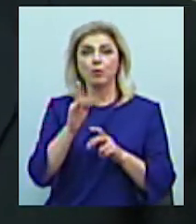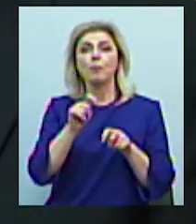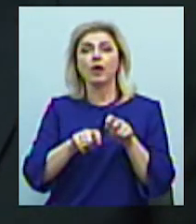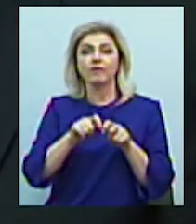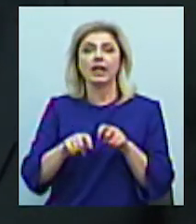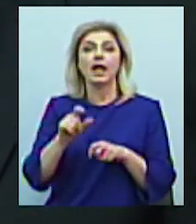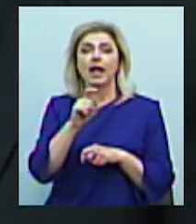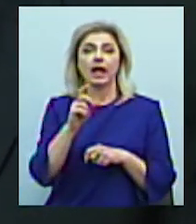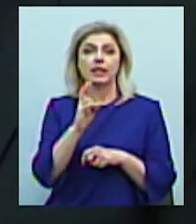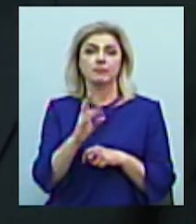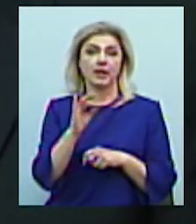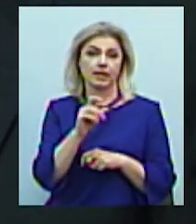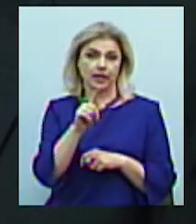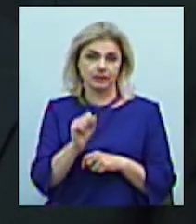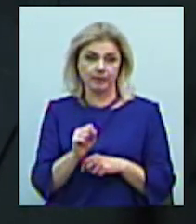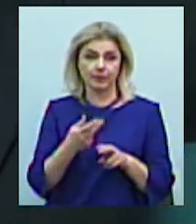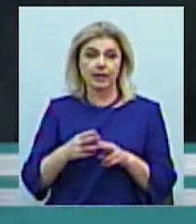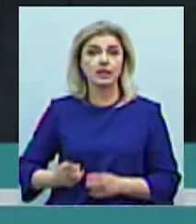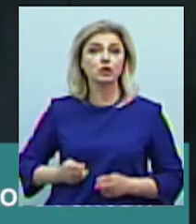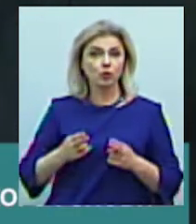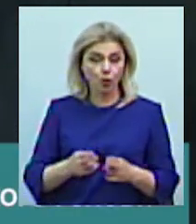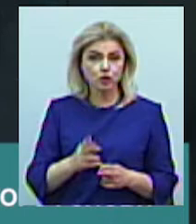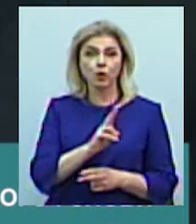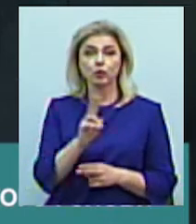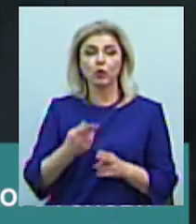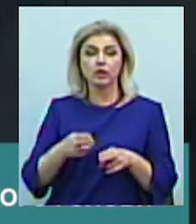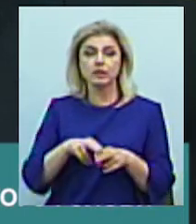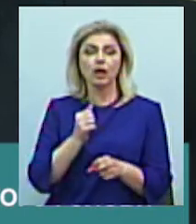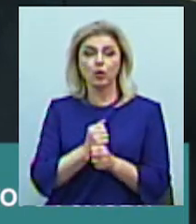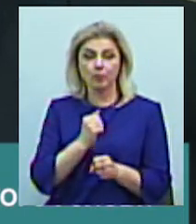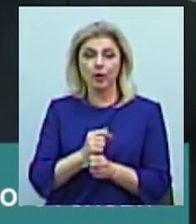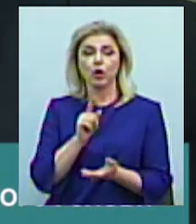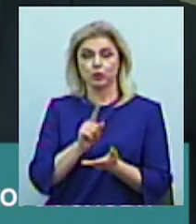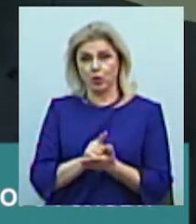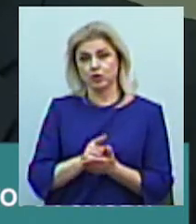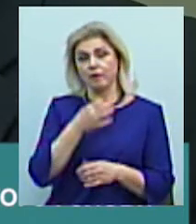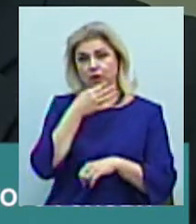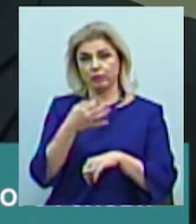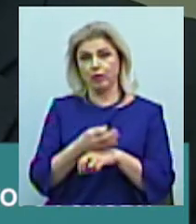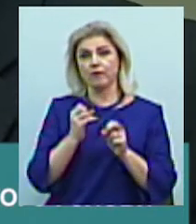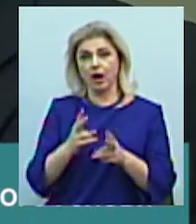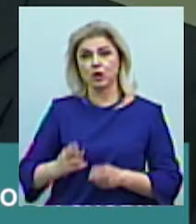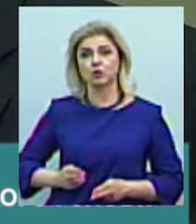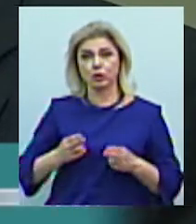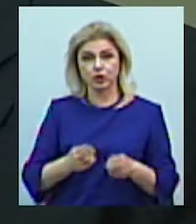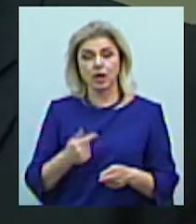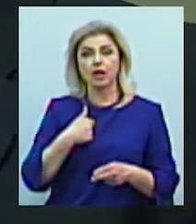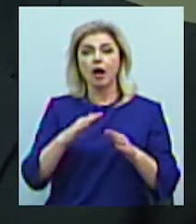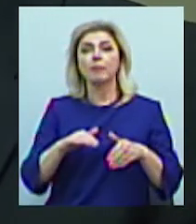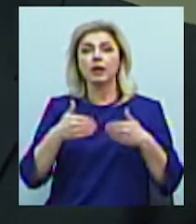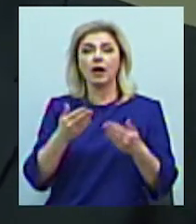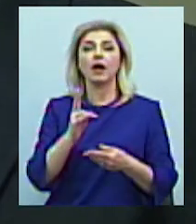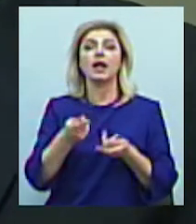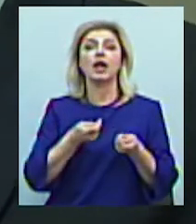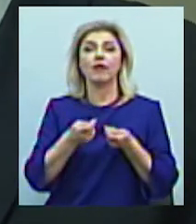експертизі. Це злочин. І той, хто це зробив, має відповідати як злочинець, а як по-іншому. Я звертаюся до керівників шкіл,